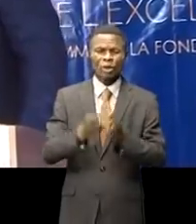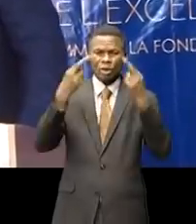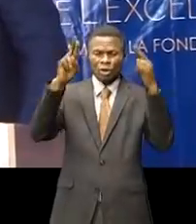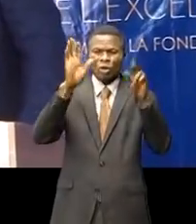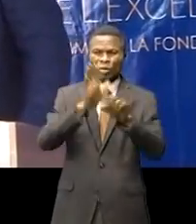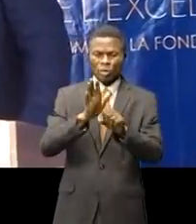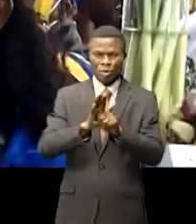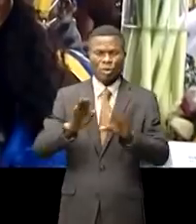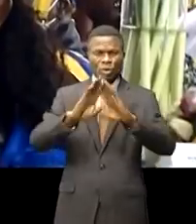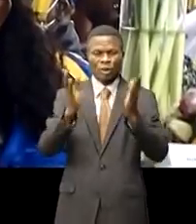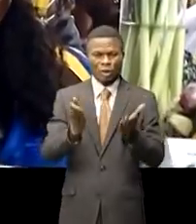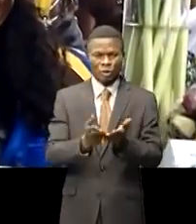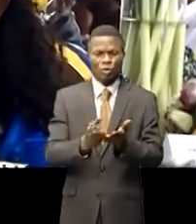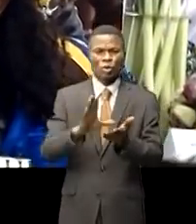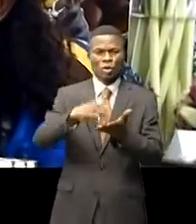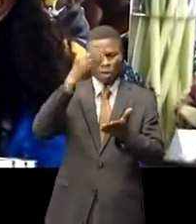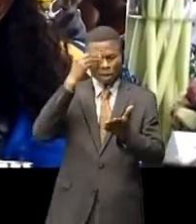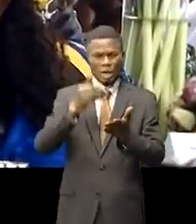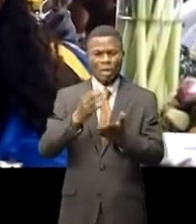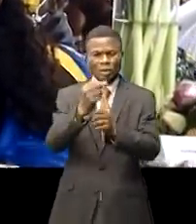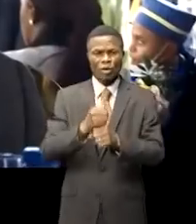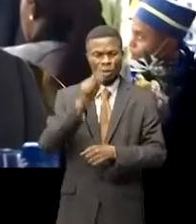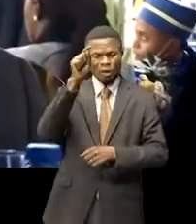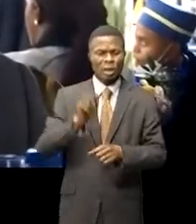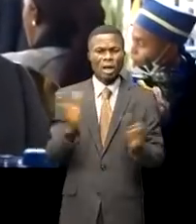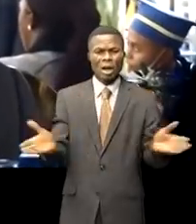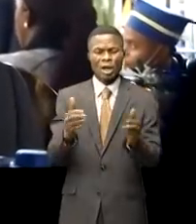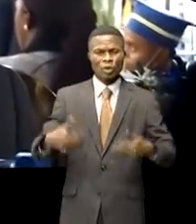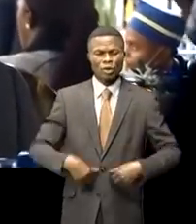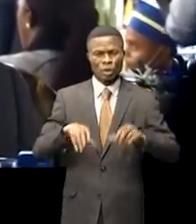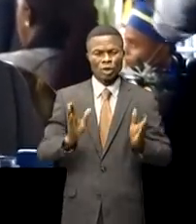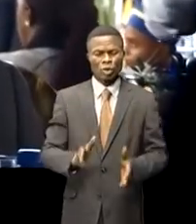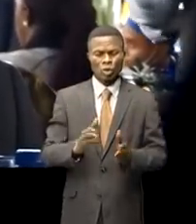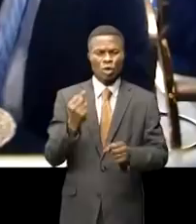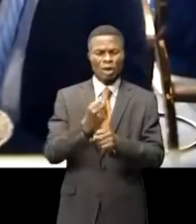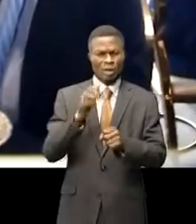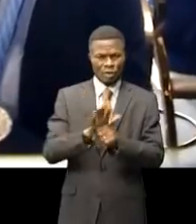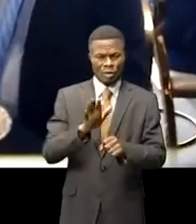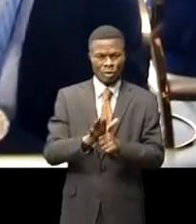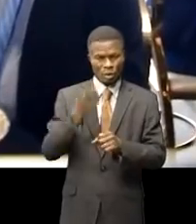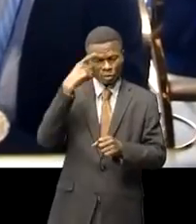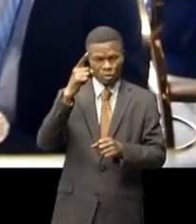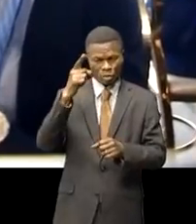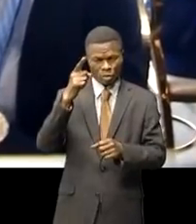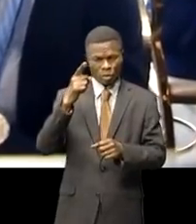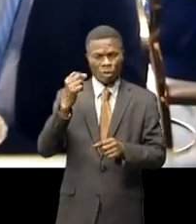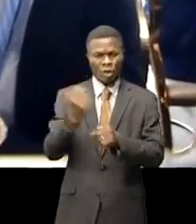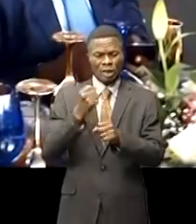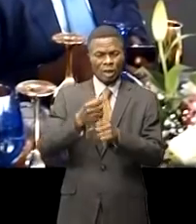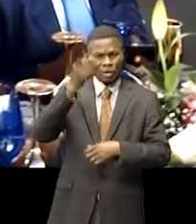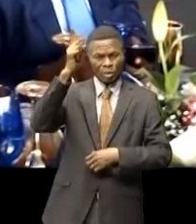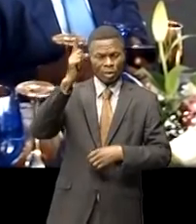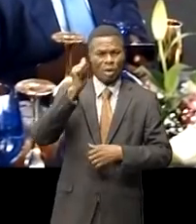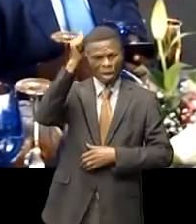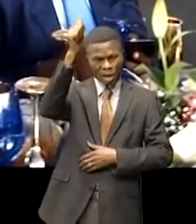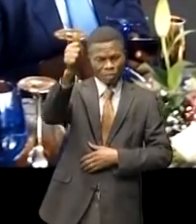à tous les lauréats il a encouragé la jeunesse congolaise à faire toujours mieux afin de jouer le premier rôle dans l'avenir